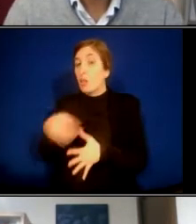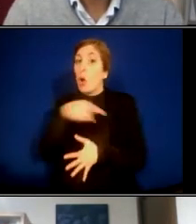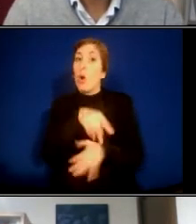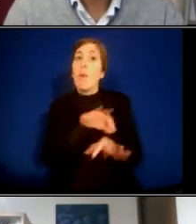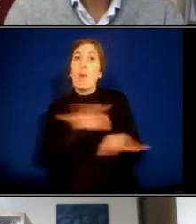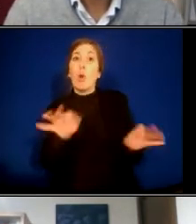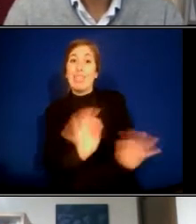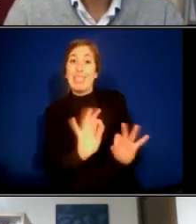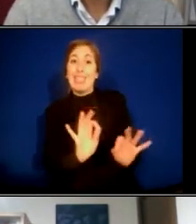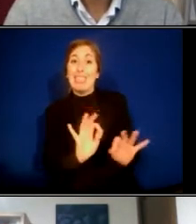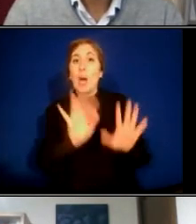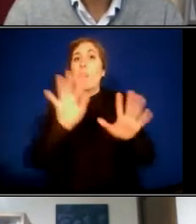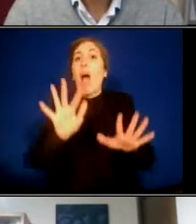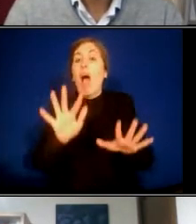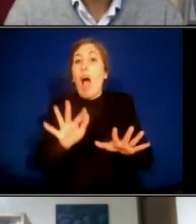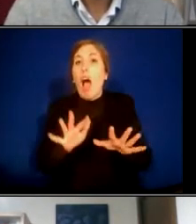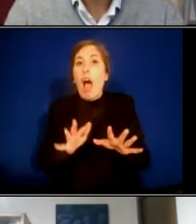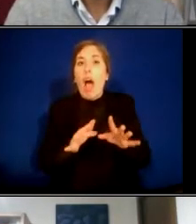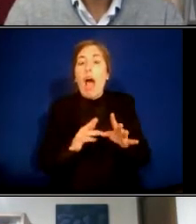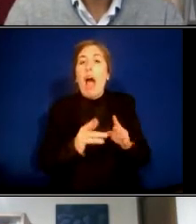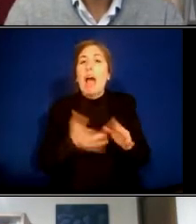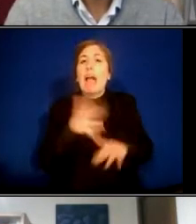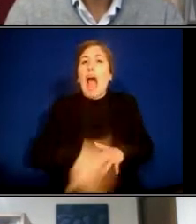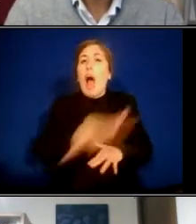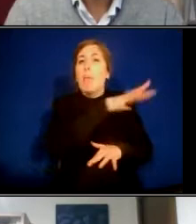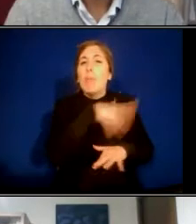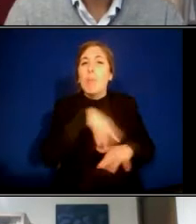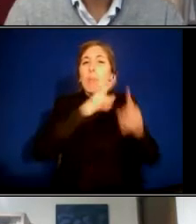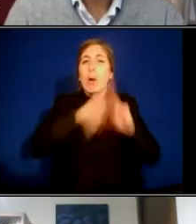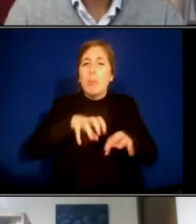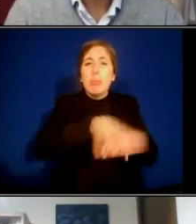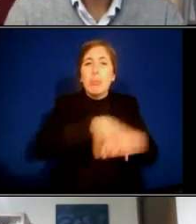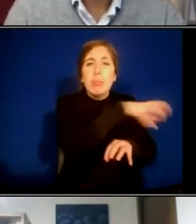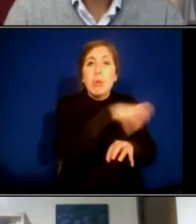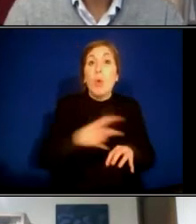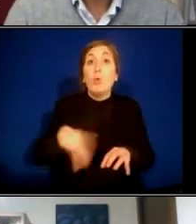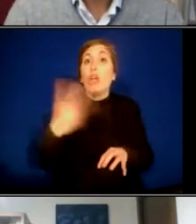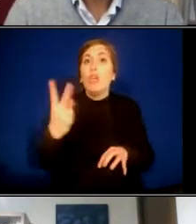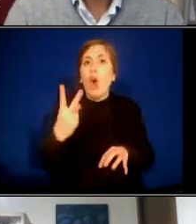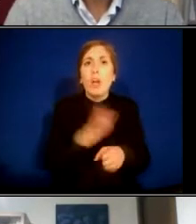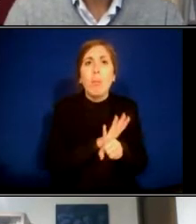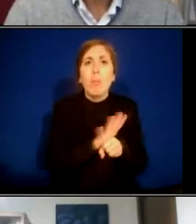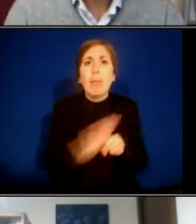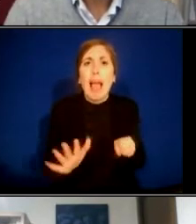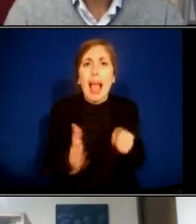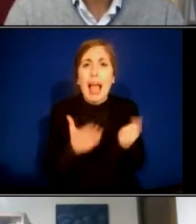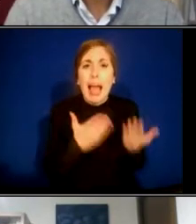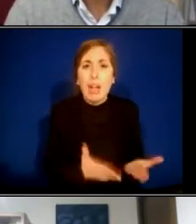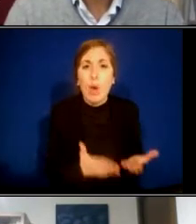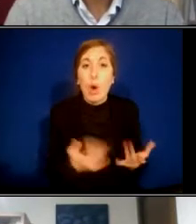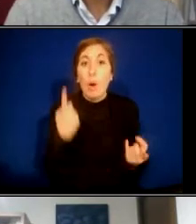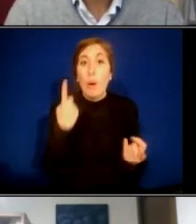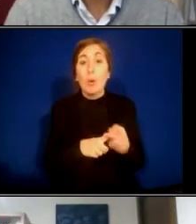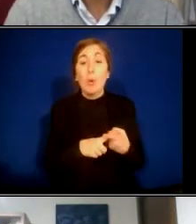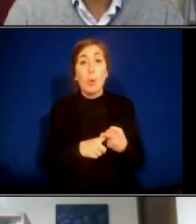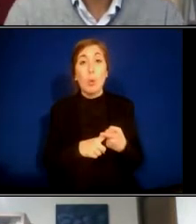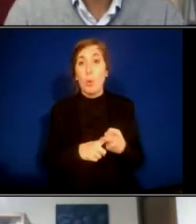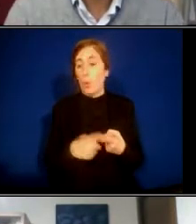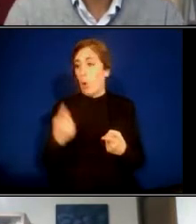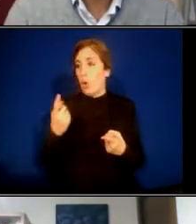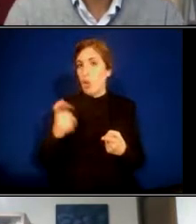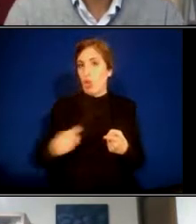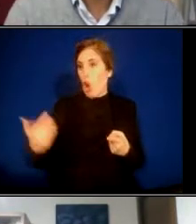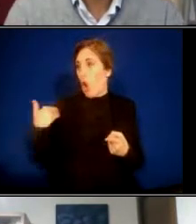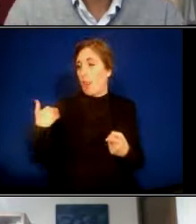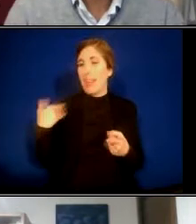pieno, si è riempito in 2 giorni ed è coperto tra l'altro di neve perché nevicava l'altra volta, e